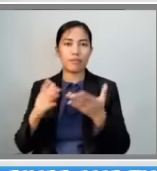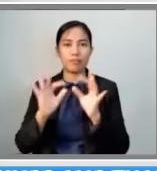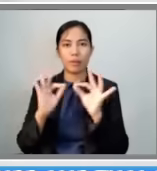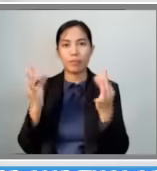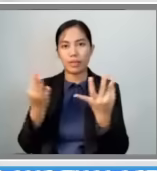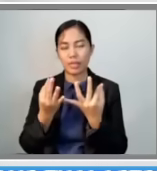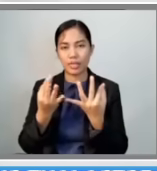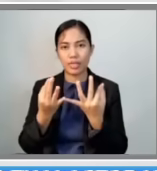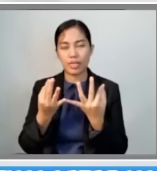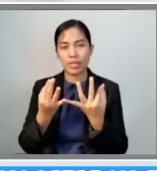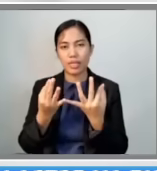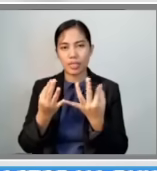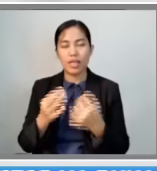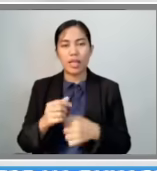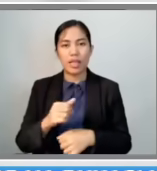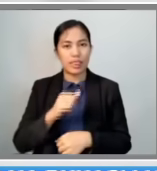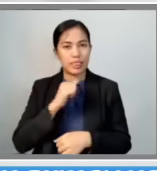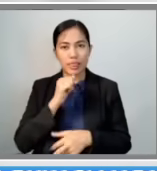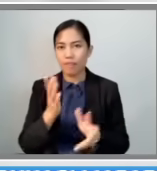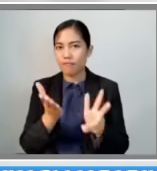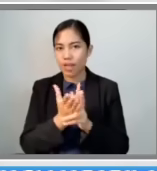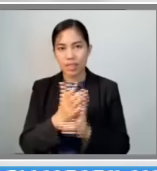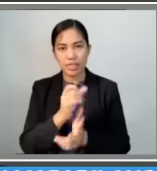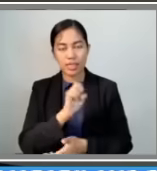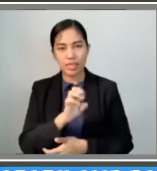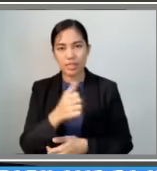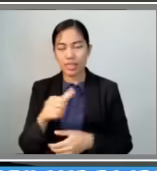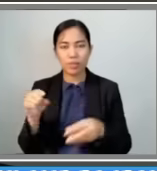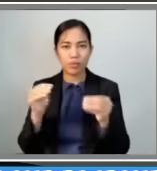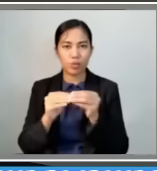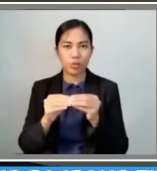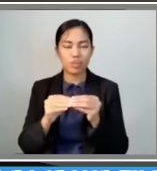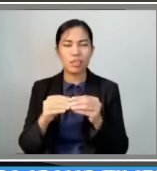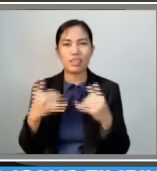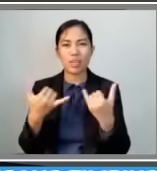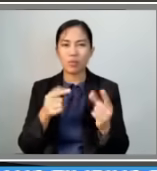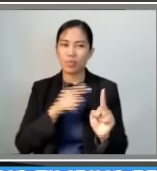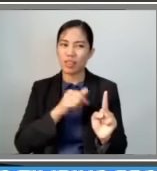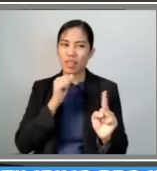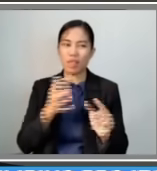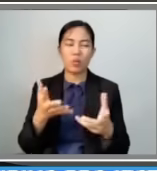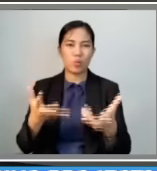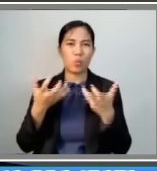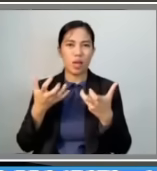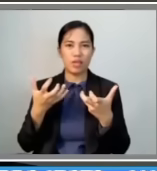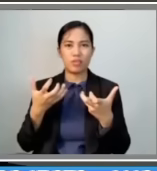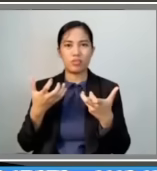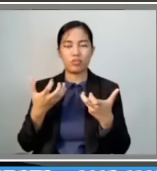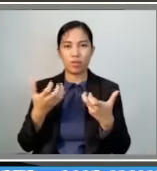ang inihain nilang kaso, ayaw na rin daw tumistigo ni RV sa iba pang kaso.